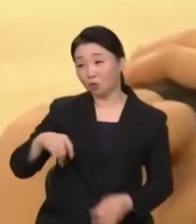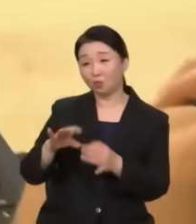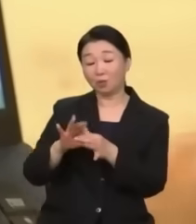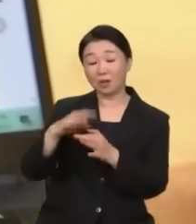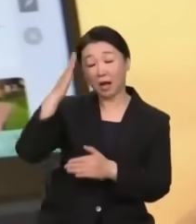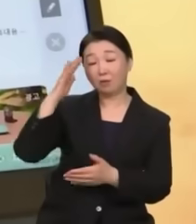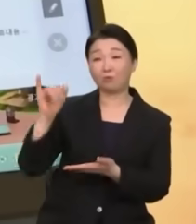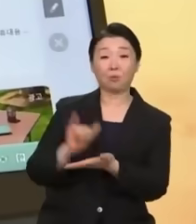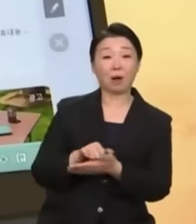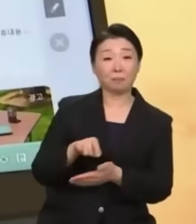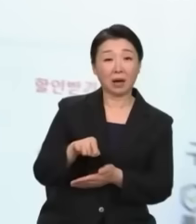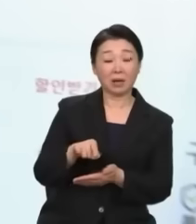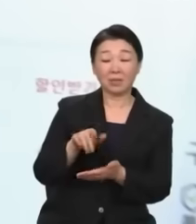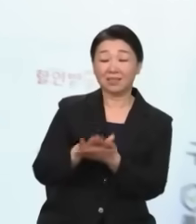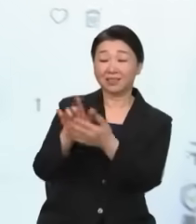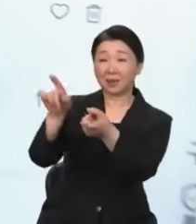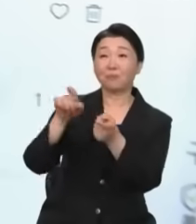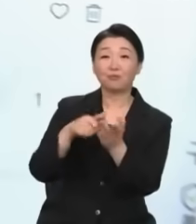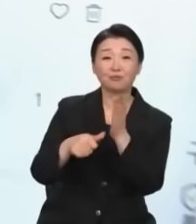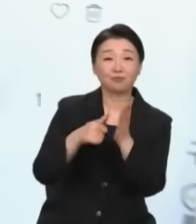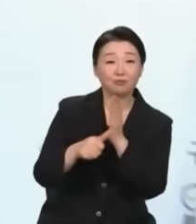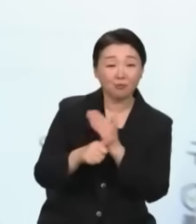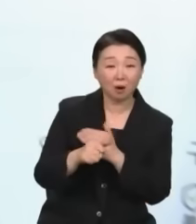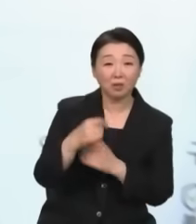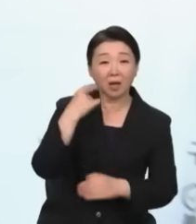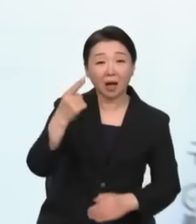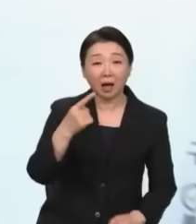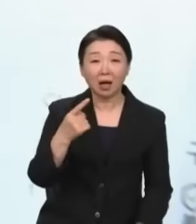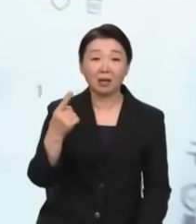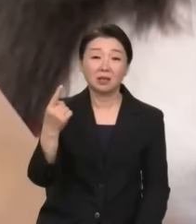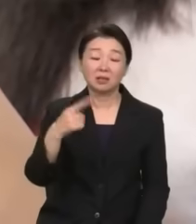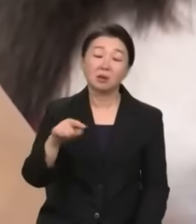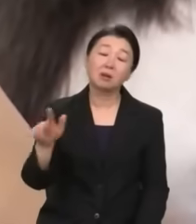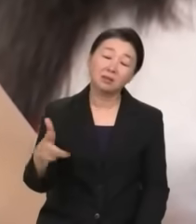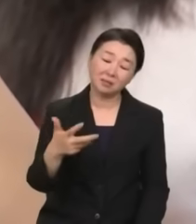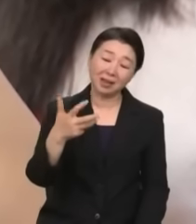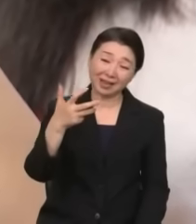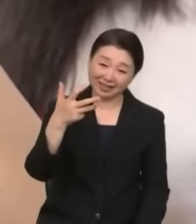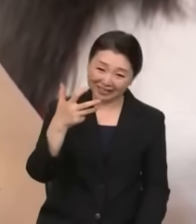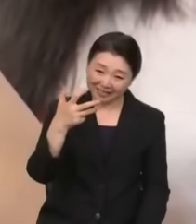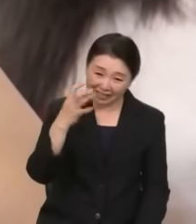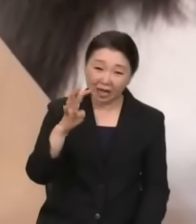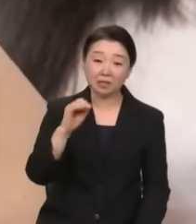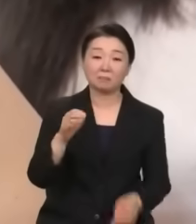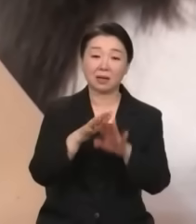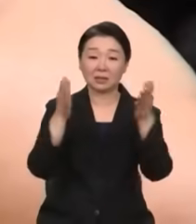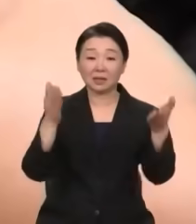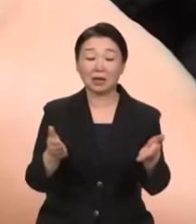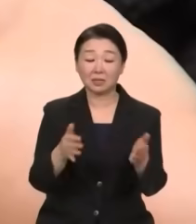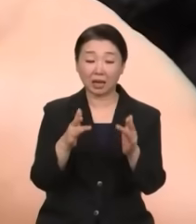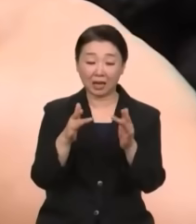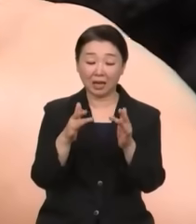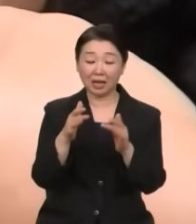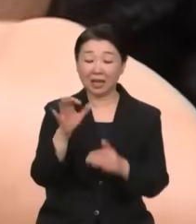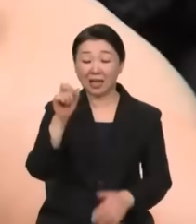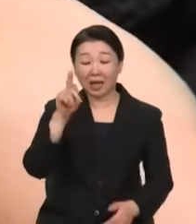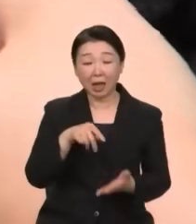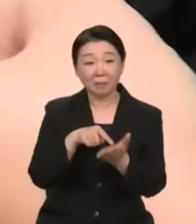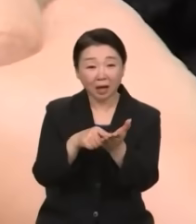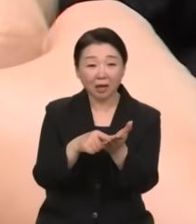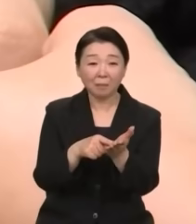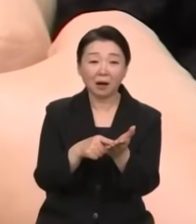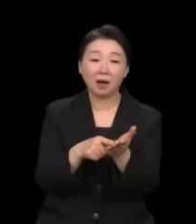국내로 들어오는 직구 상품은 월 평균 740만 상자. 앱 가입자 수는 1,467만